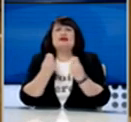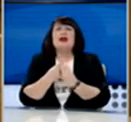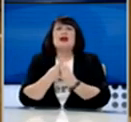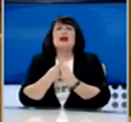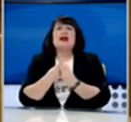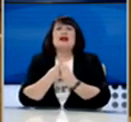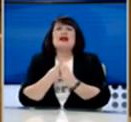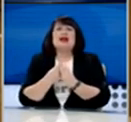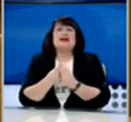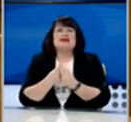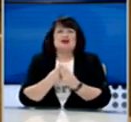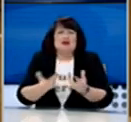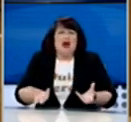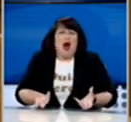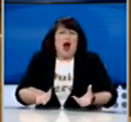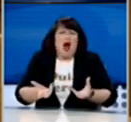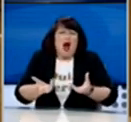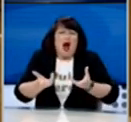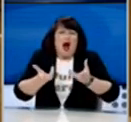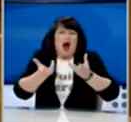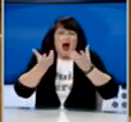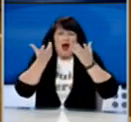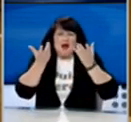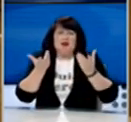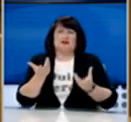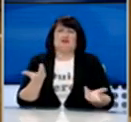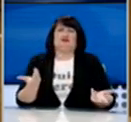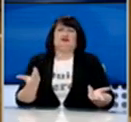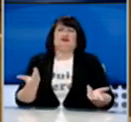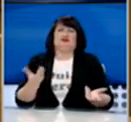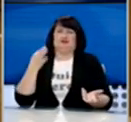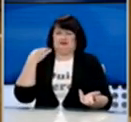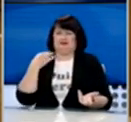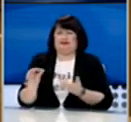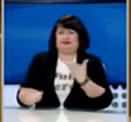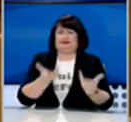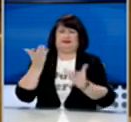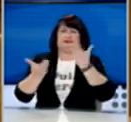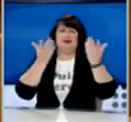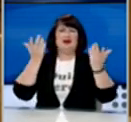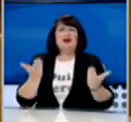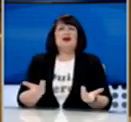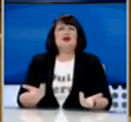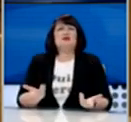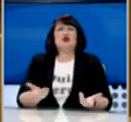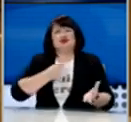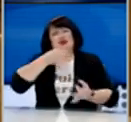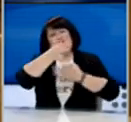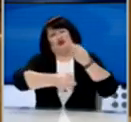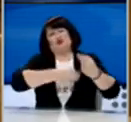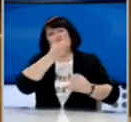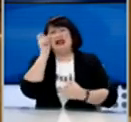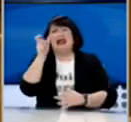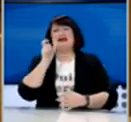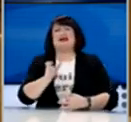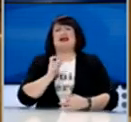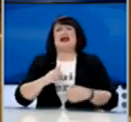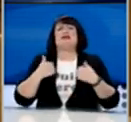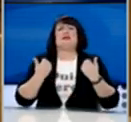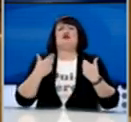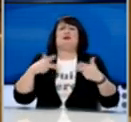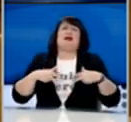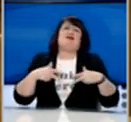εμπρηστή καύσωνα ένας ακόμη φανταχτερός όρος που εμπνεύστηκε κάποιος φωστήρας και συμβουλάτορας της κυβέρνησης το